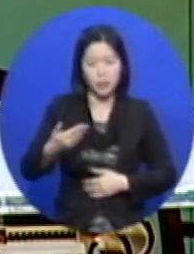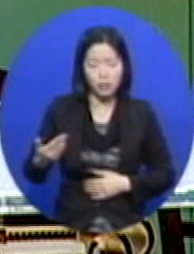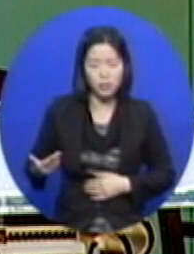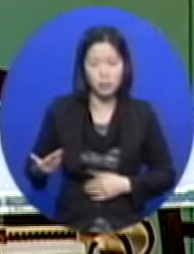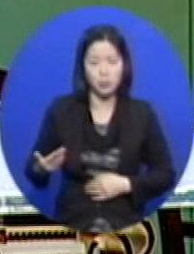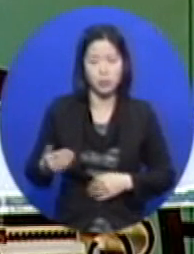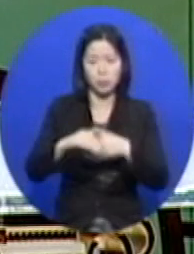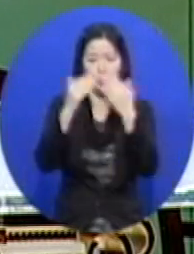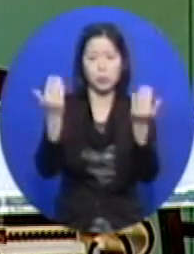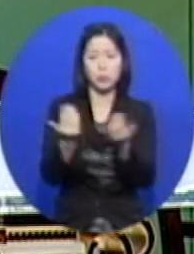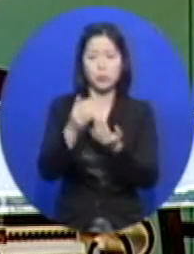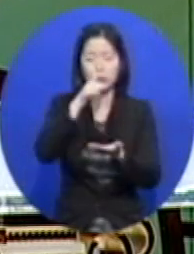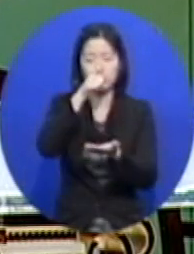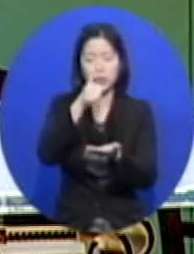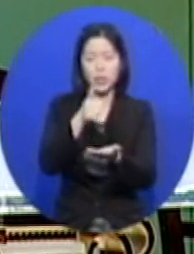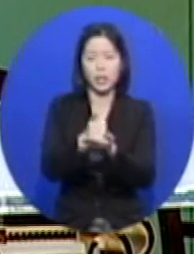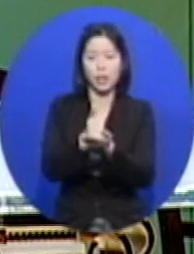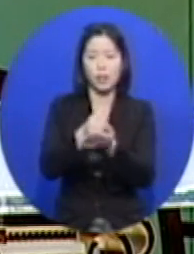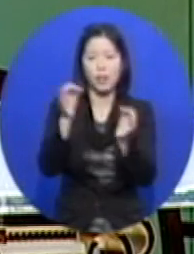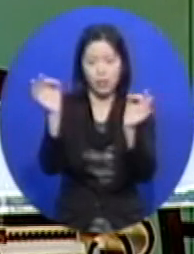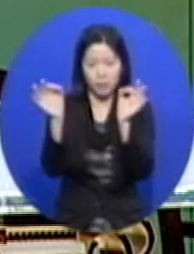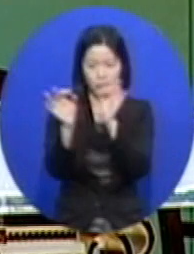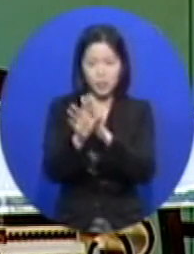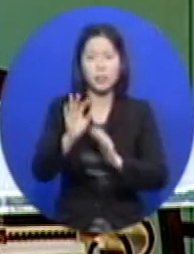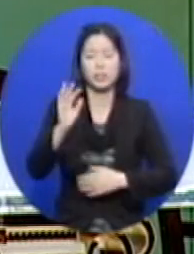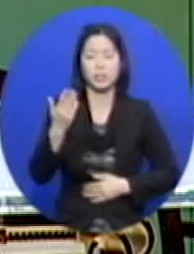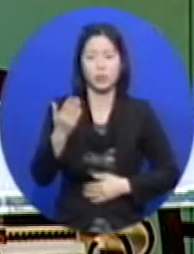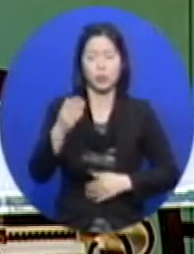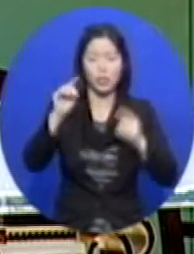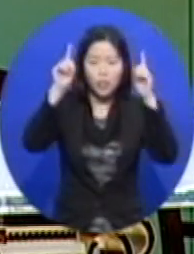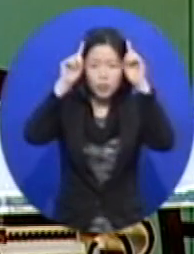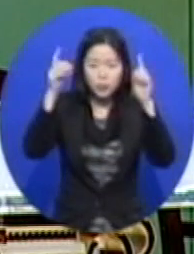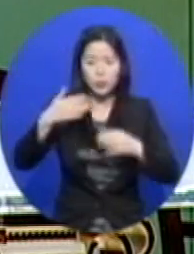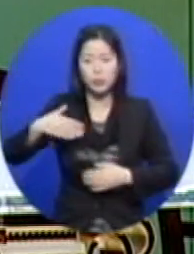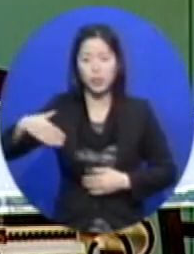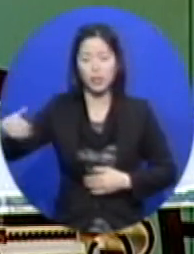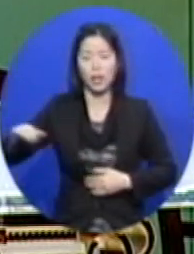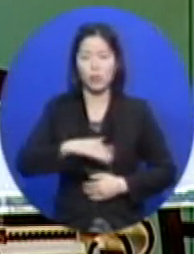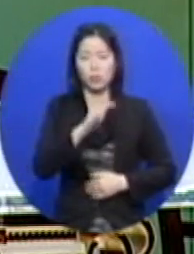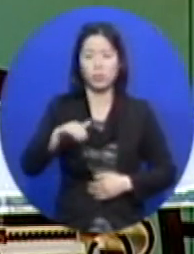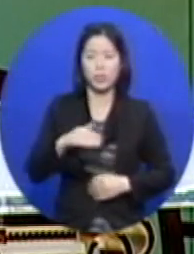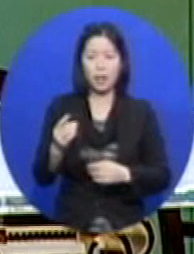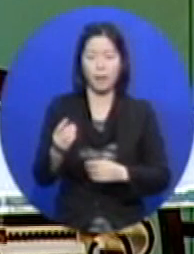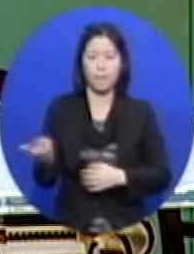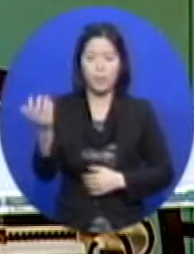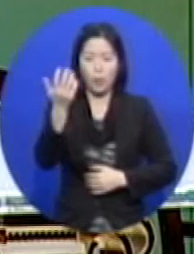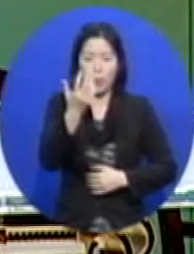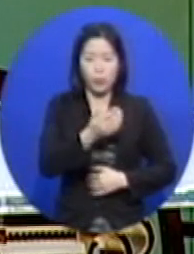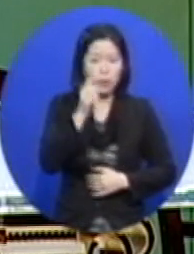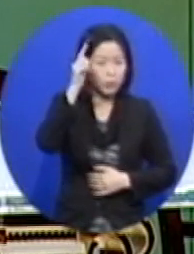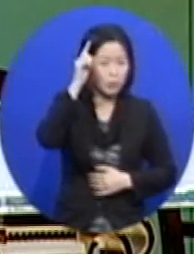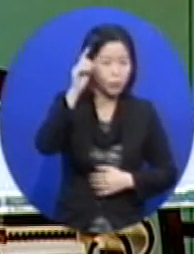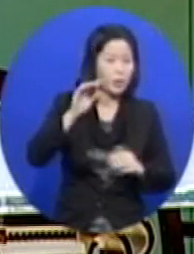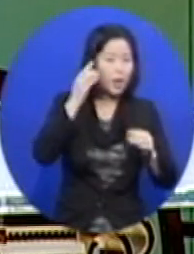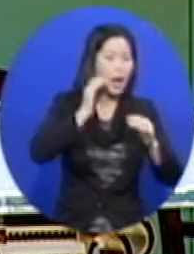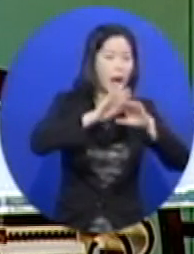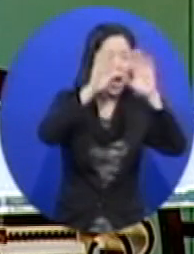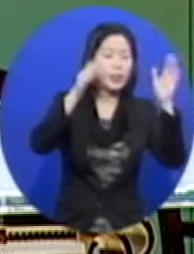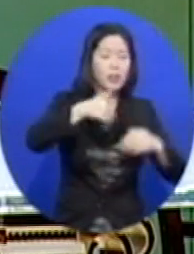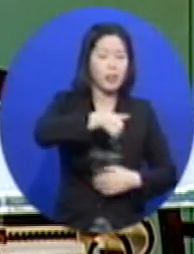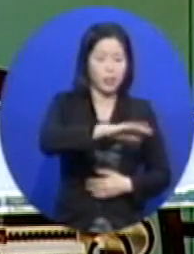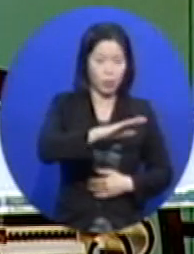사함을 받은 겁니다 그리고 지옥에 갈 수밖에 없는 우리가 천국에 가게 되고 하나님의 자녀가 되고